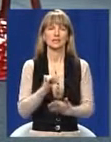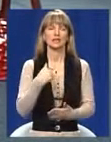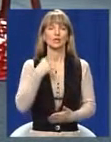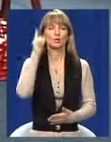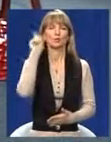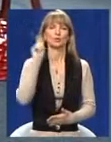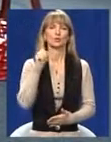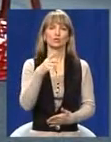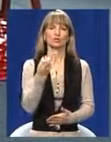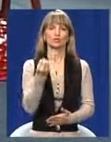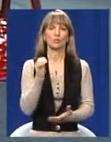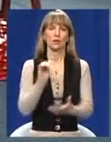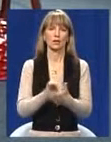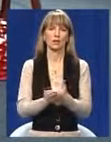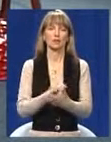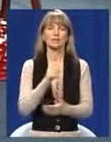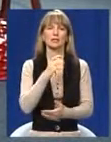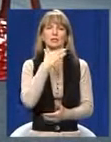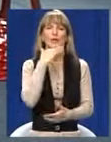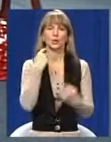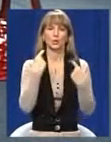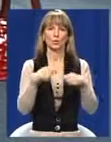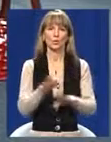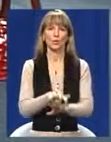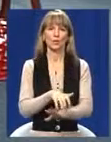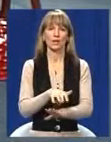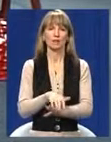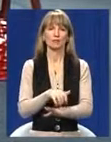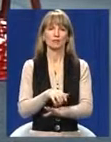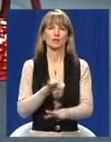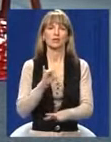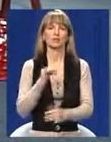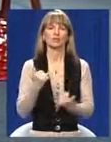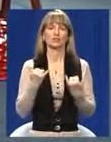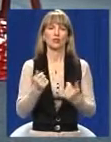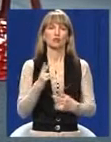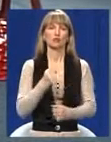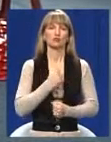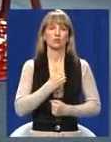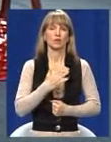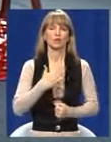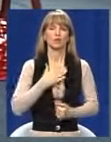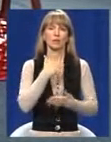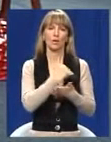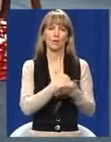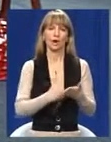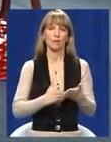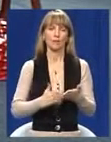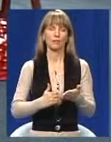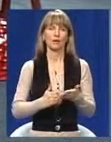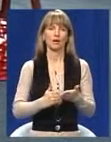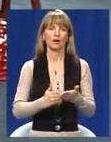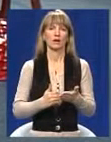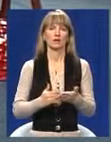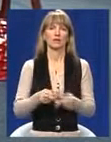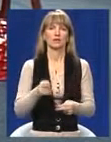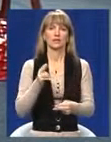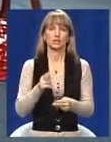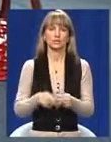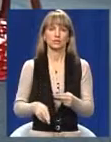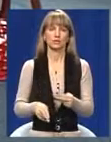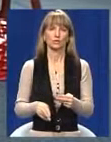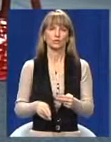що ти ще познайомишся з багатьма іншими котиками. Але зараз уже, на жаль, наша програма надходить, добігає